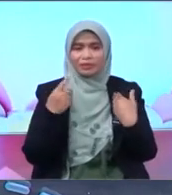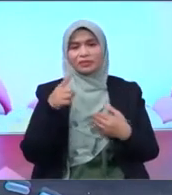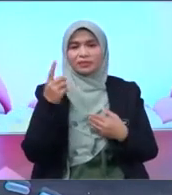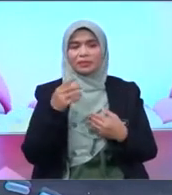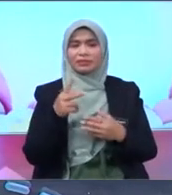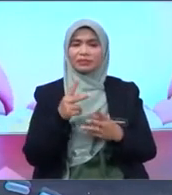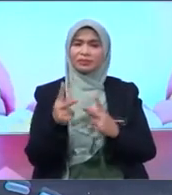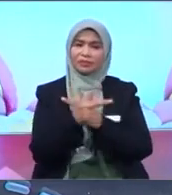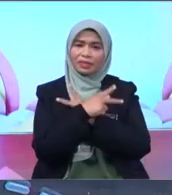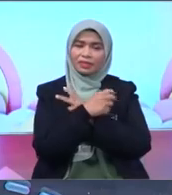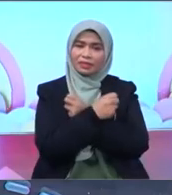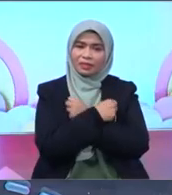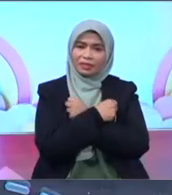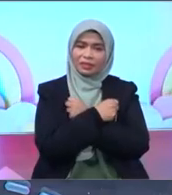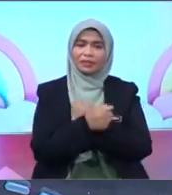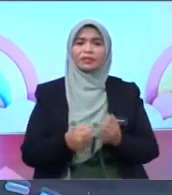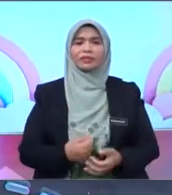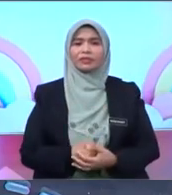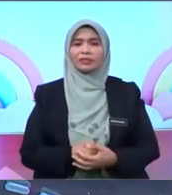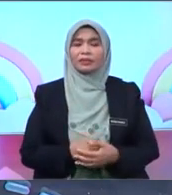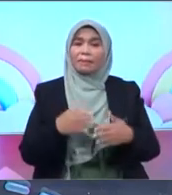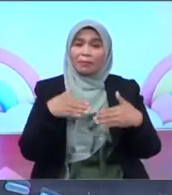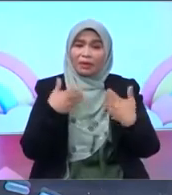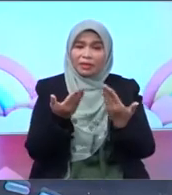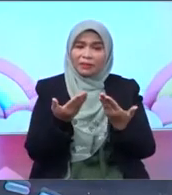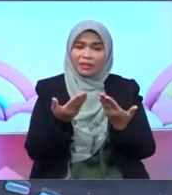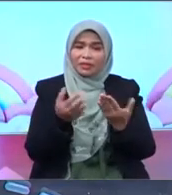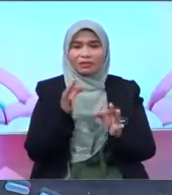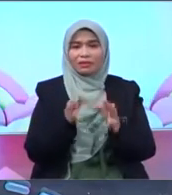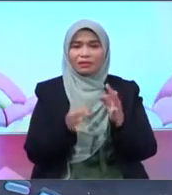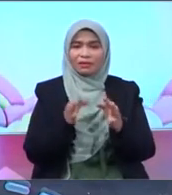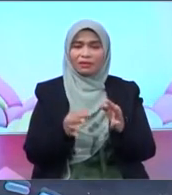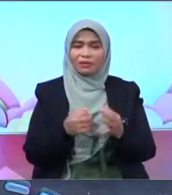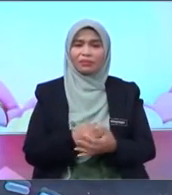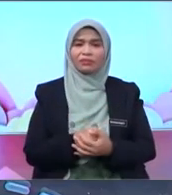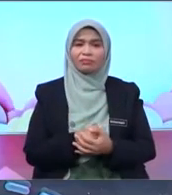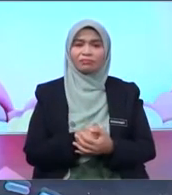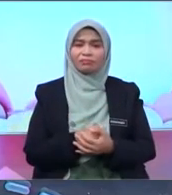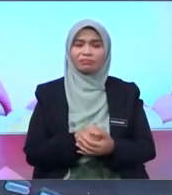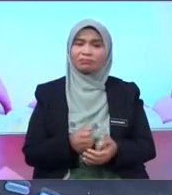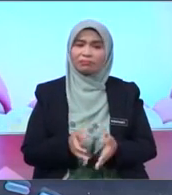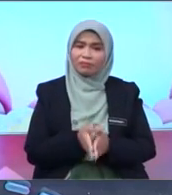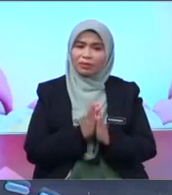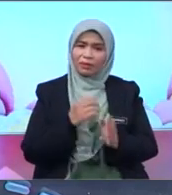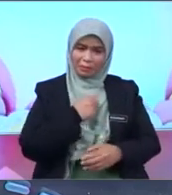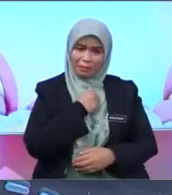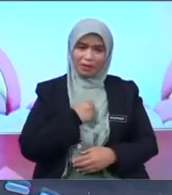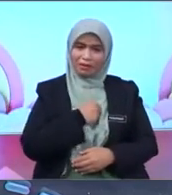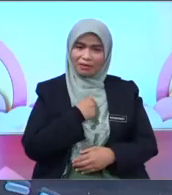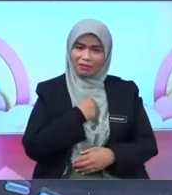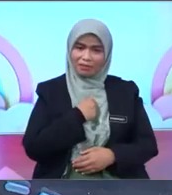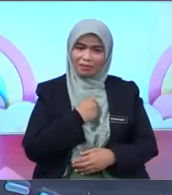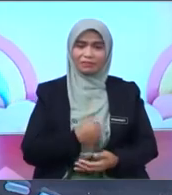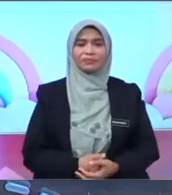sayang dengan orang disekeliling kita kece gue Bagaimana plak kalau Abu minta maaf minta maaf kira sebagai